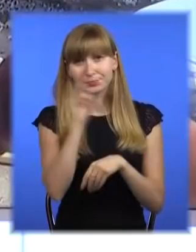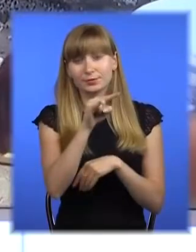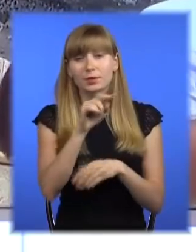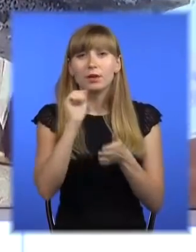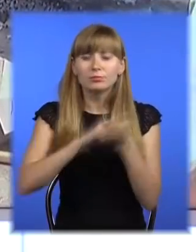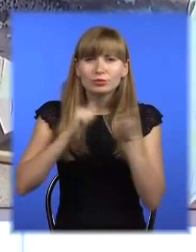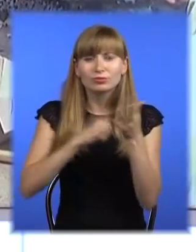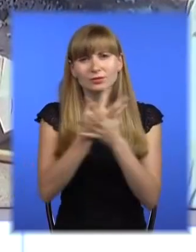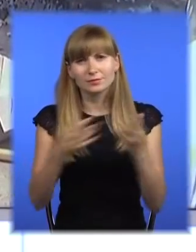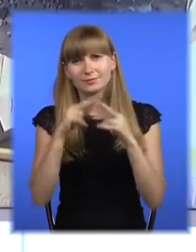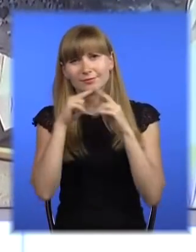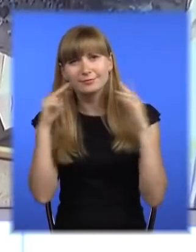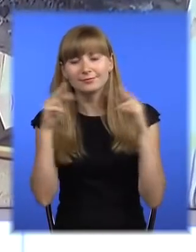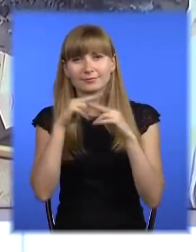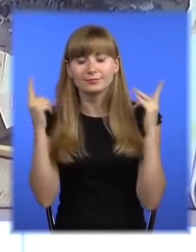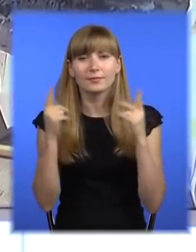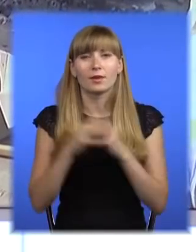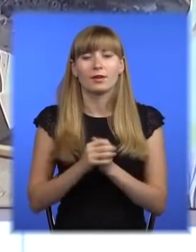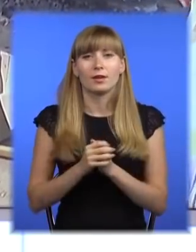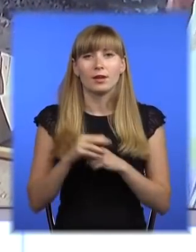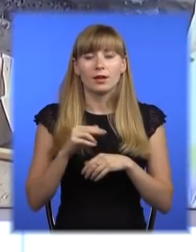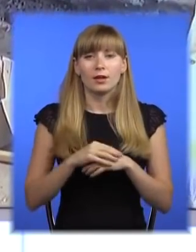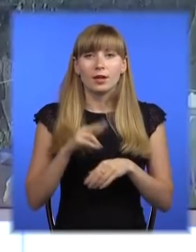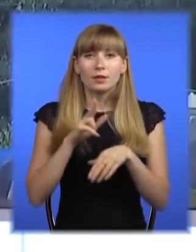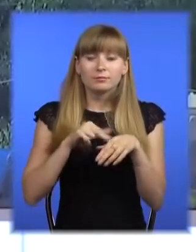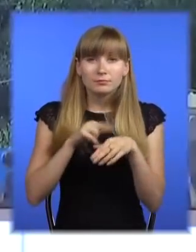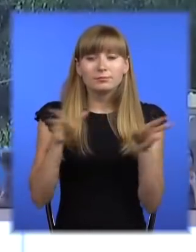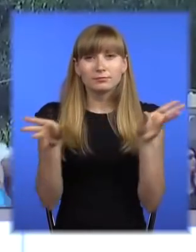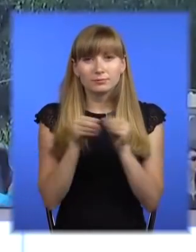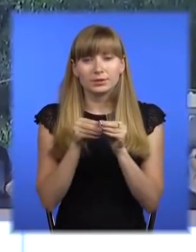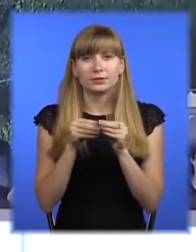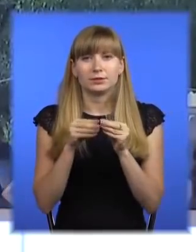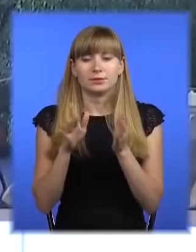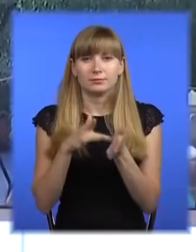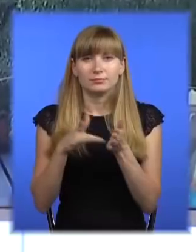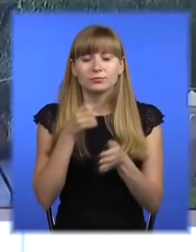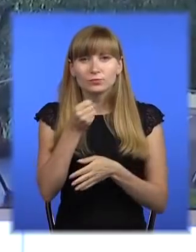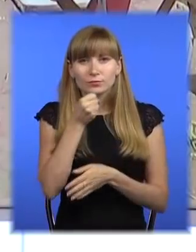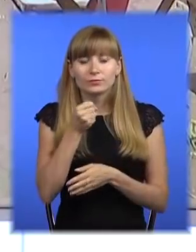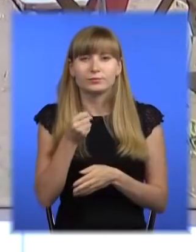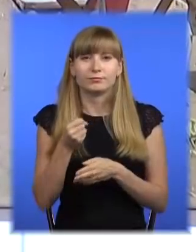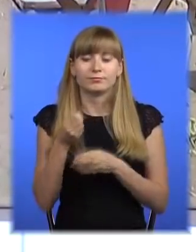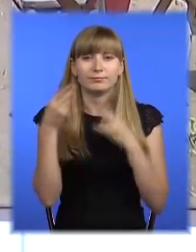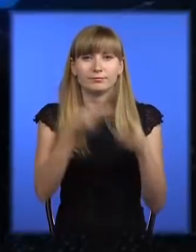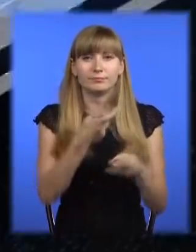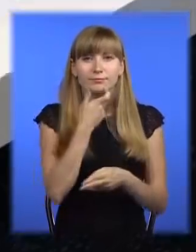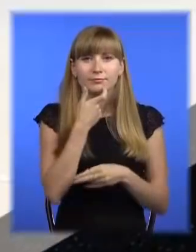купа непереконливих причин та відмовок. У рейд із правоохоронцями відправився і наш Олександр Фіфілатів.